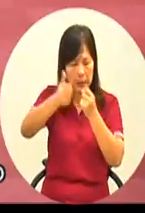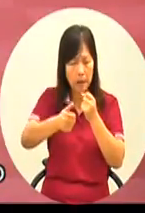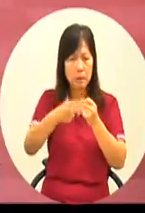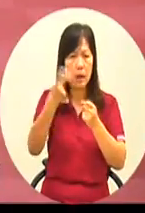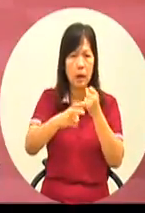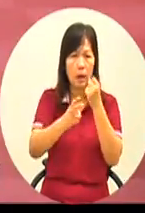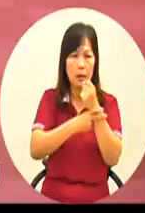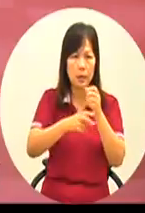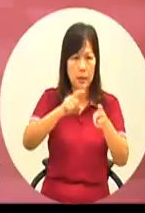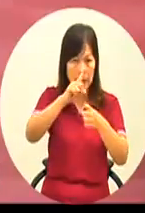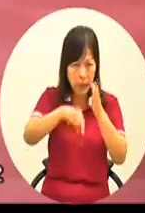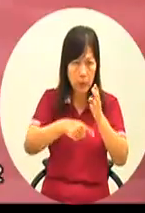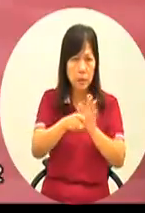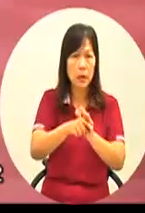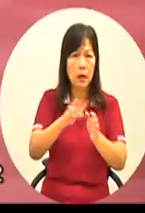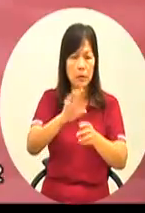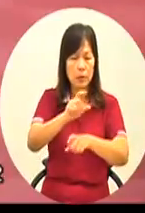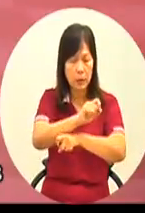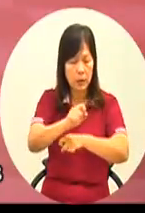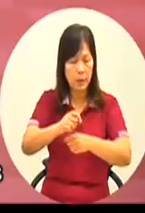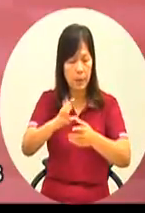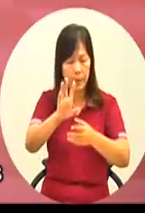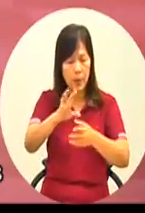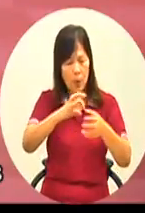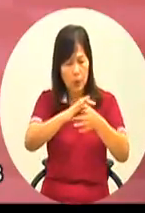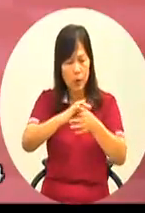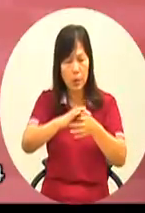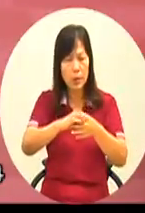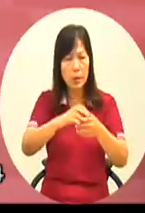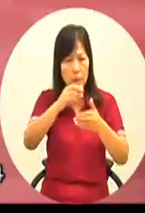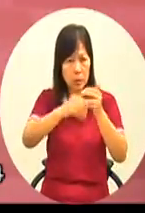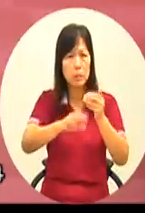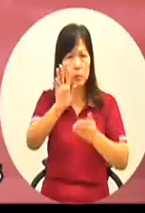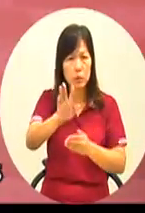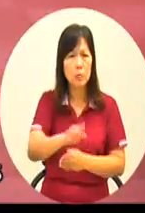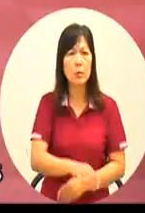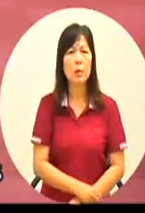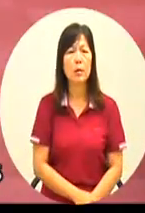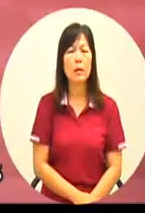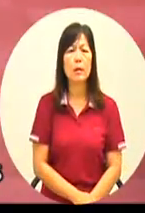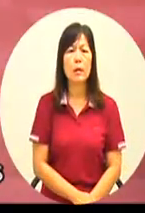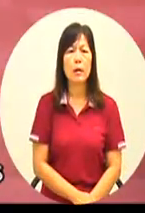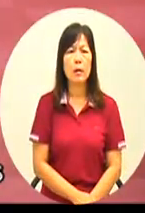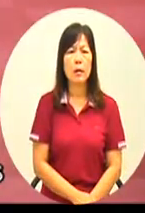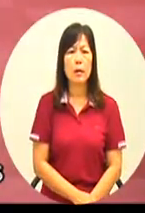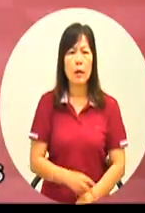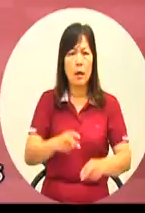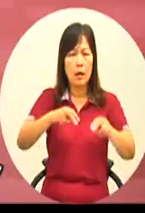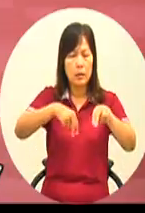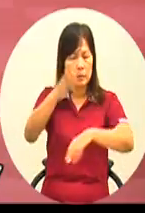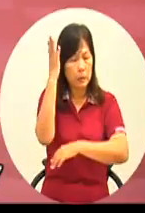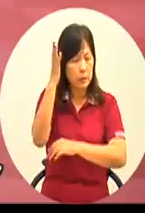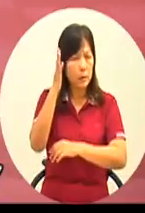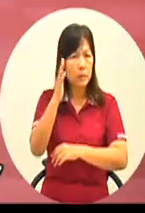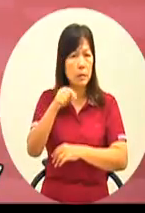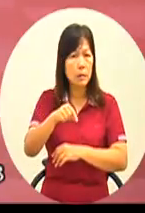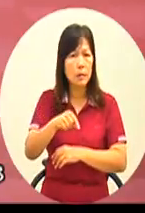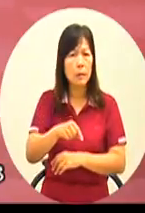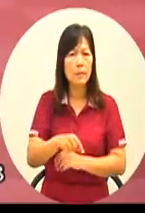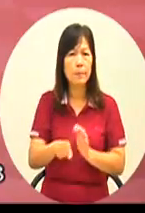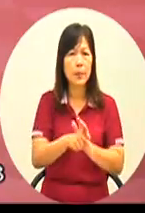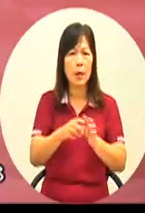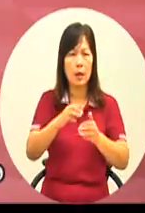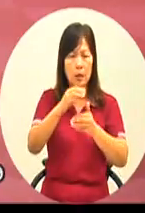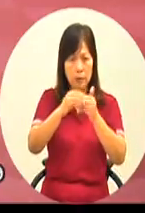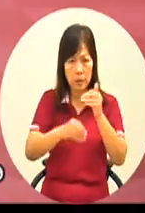这个里长办公室联谊的制度，应该以行政的这个政策